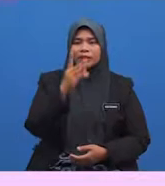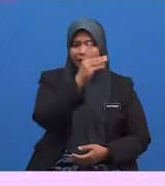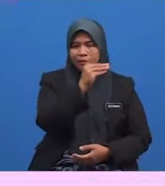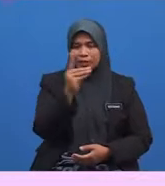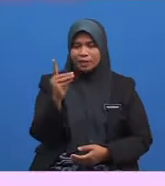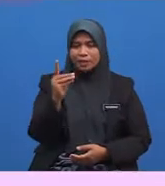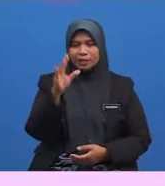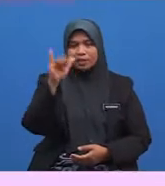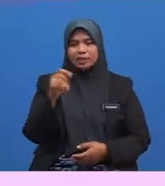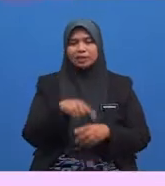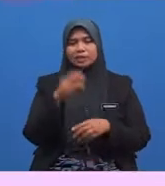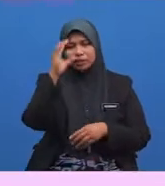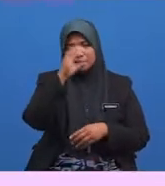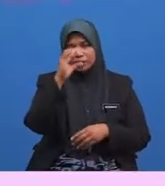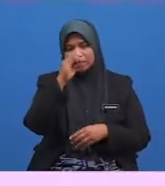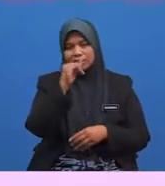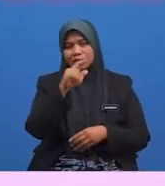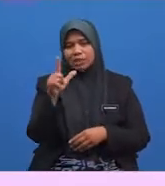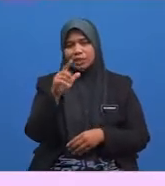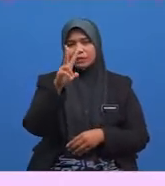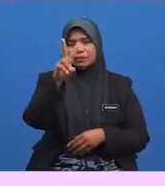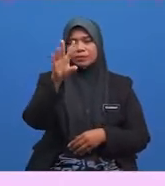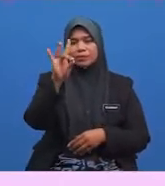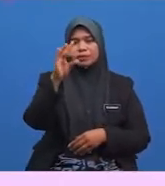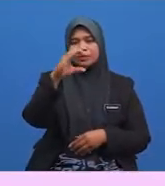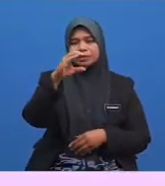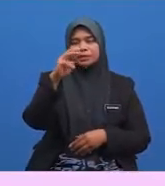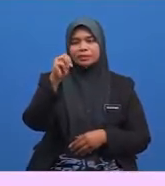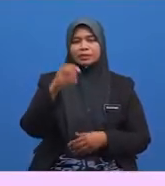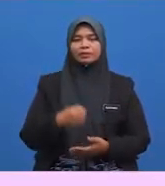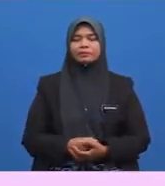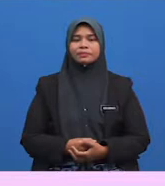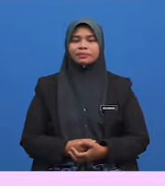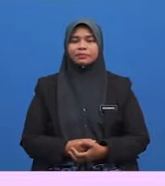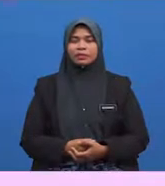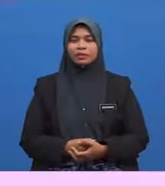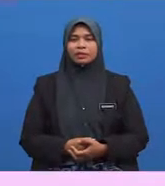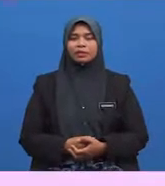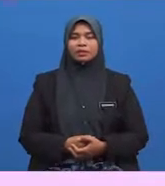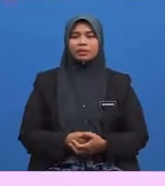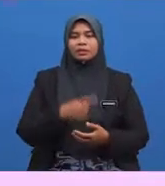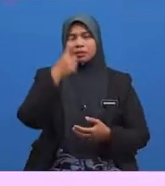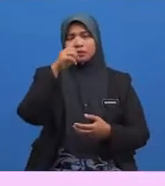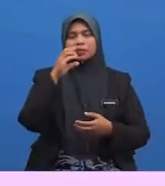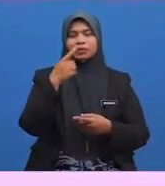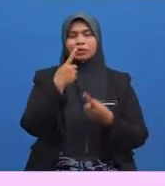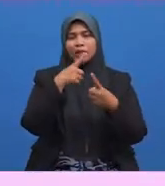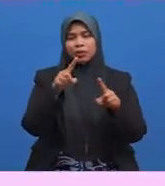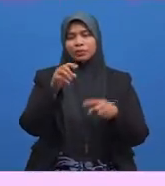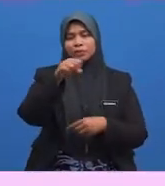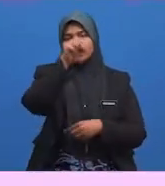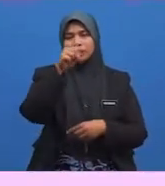yang dicari ialah 28 cm. Murid-murid, bagi menjawab soalan